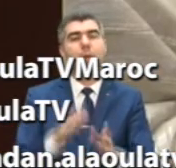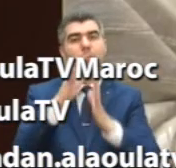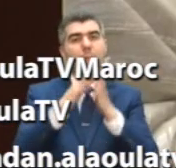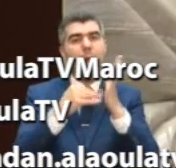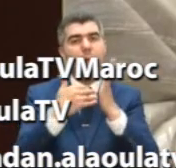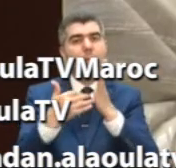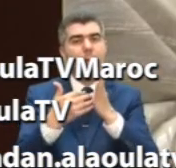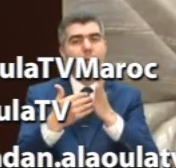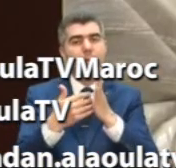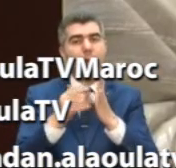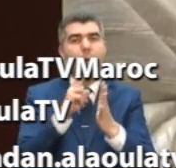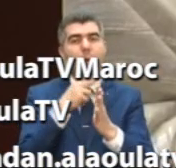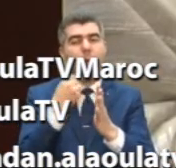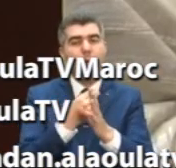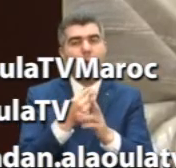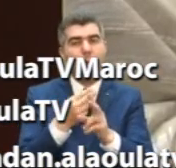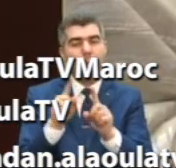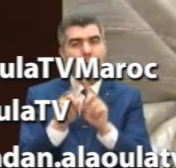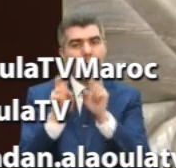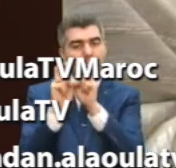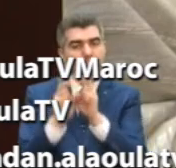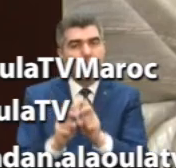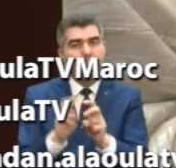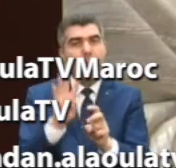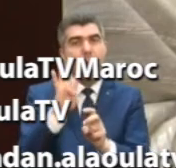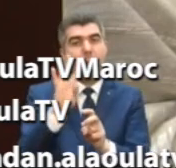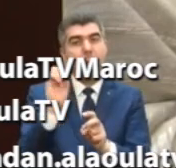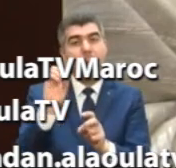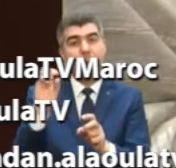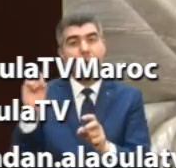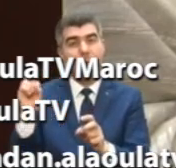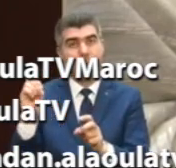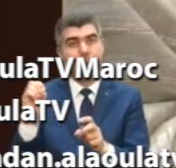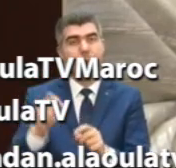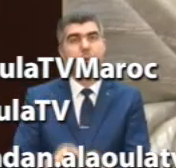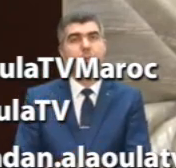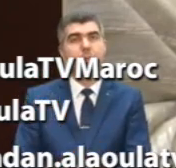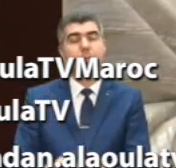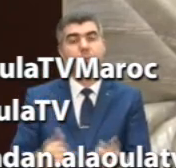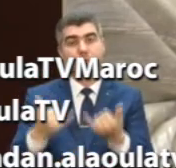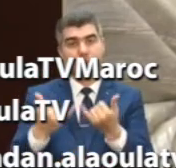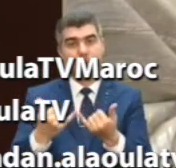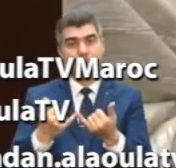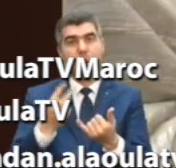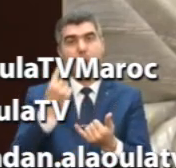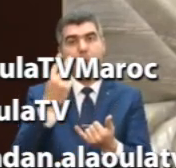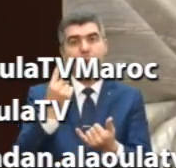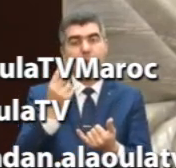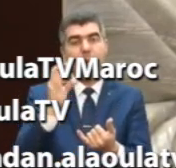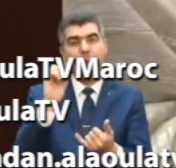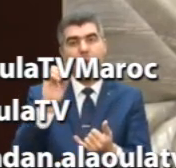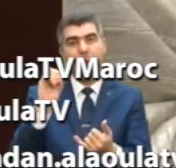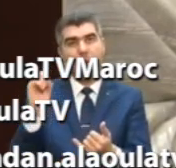الحكومي قلصوا العجز من 400,000 اللي هو موجود الان الى